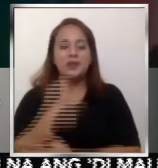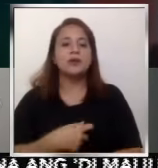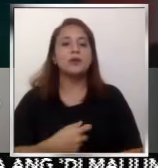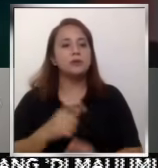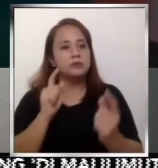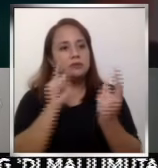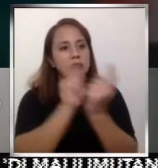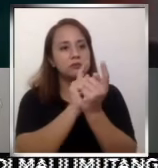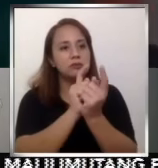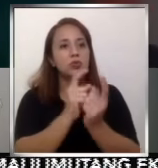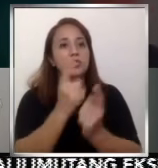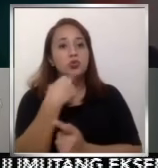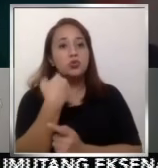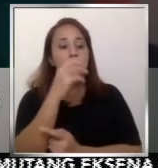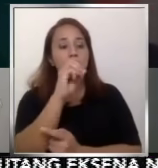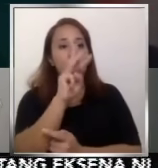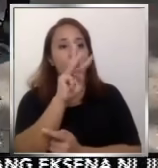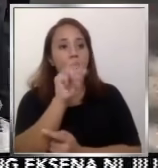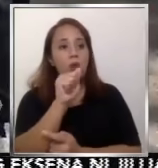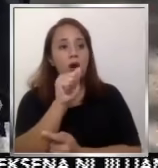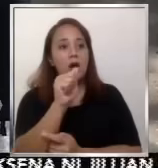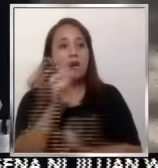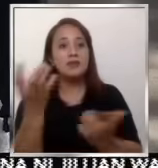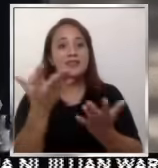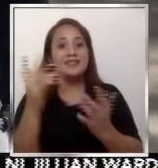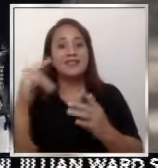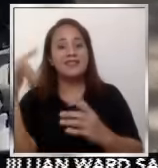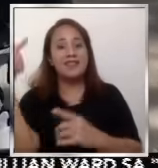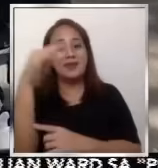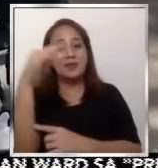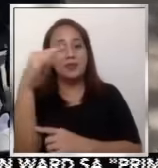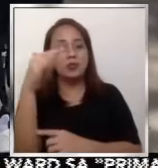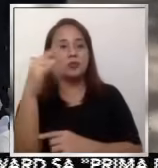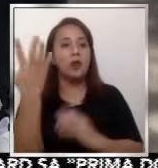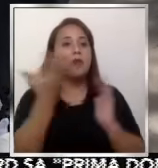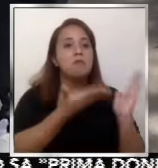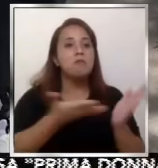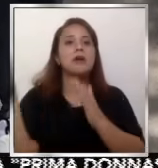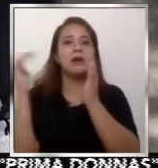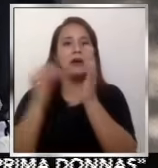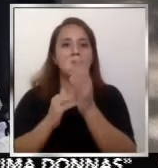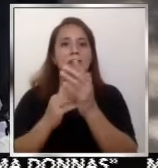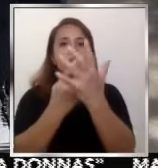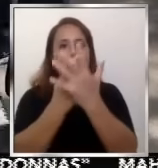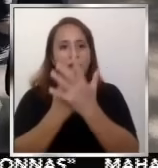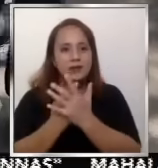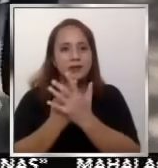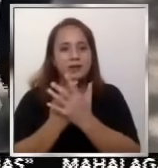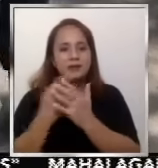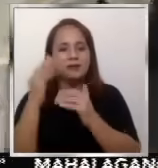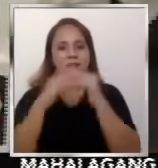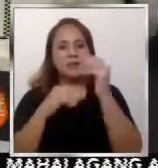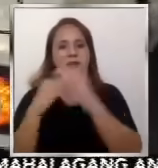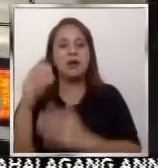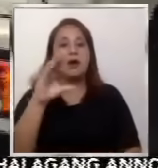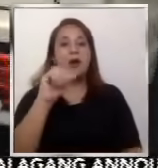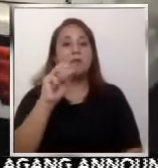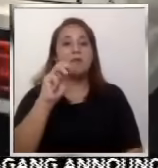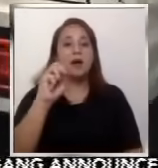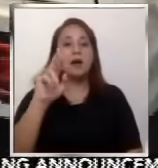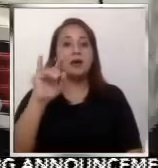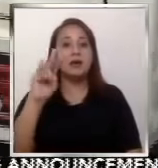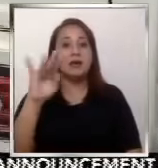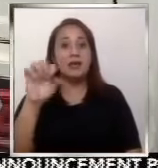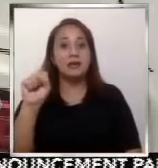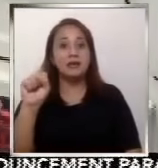tauhan ng OWA sa Ligindingan Airport para dalhin sa quarantine facility. Sa Camarines Sur, dumating na rin po ang